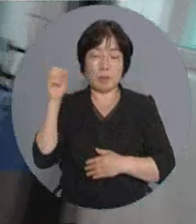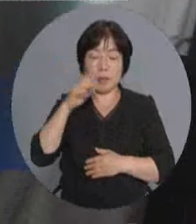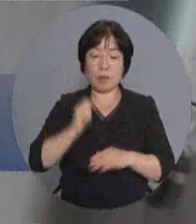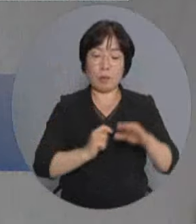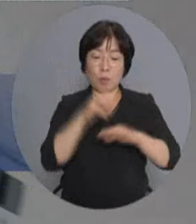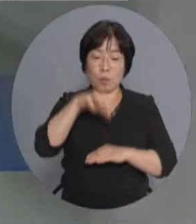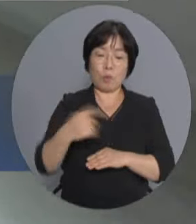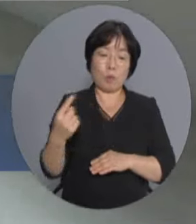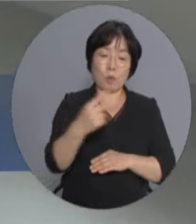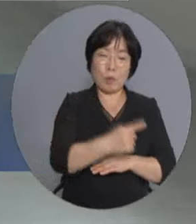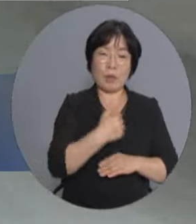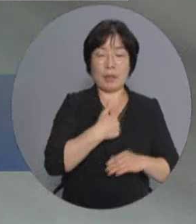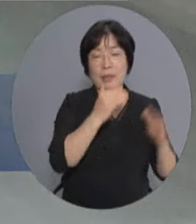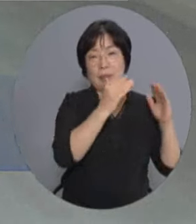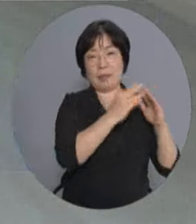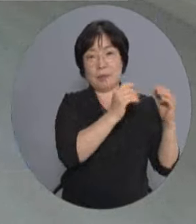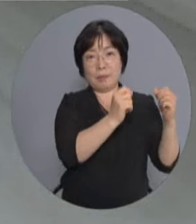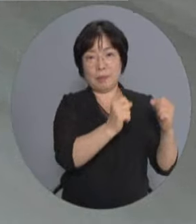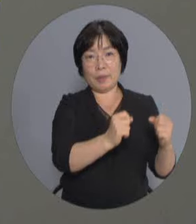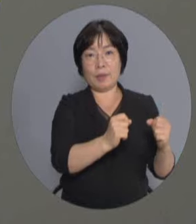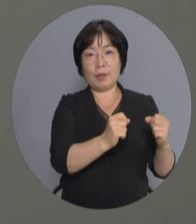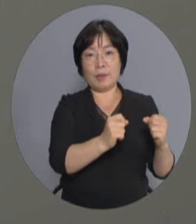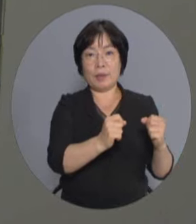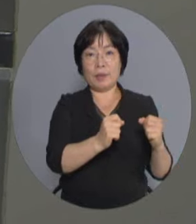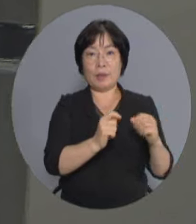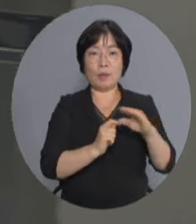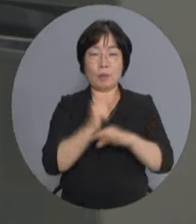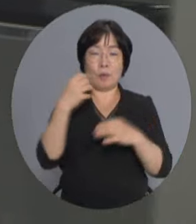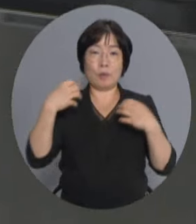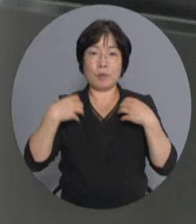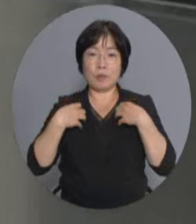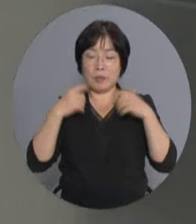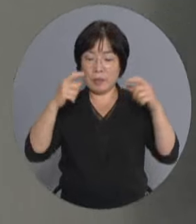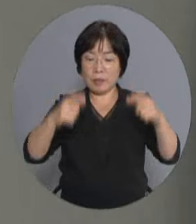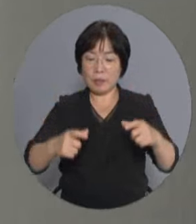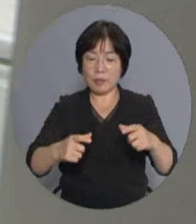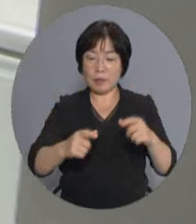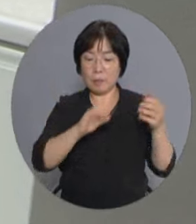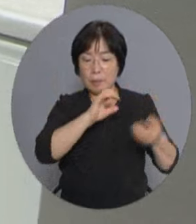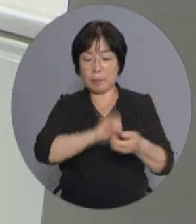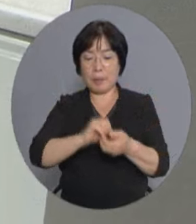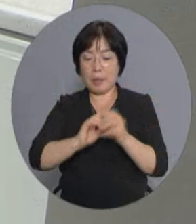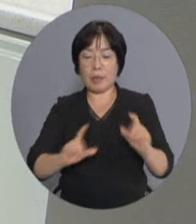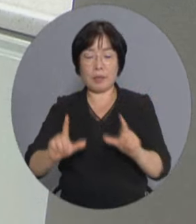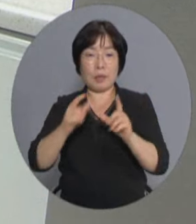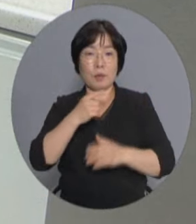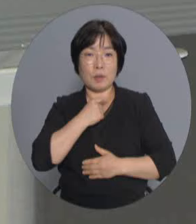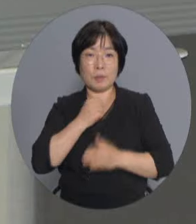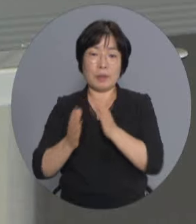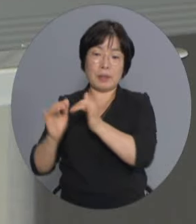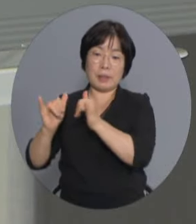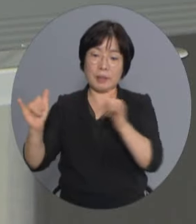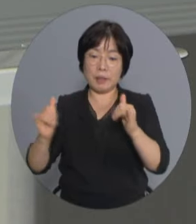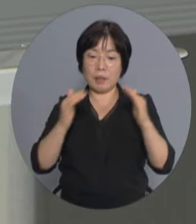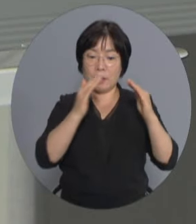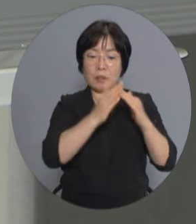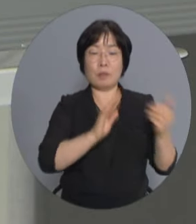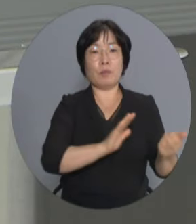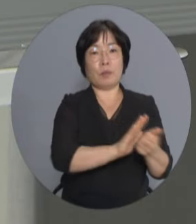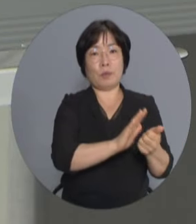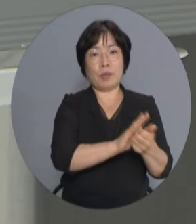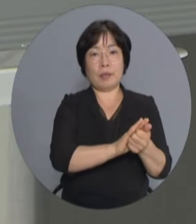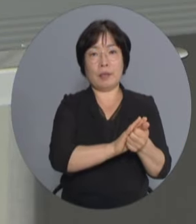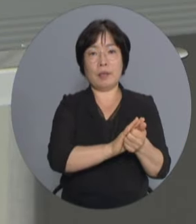고흥에 오면 나를 반겨준 집이 있구나. 고흥군은 지역에 정기적으로 머물고자 하는 도시민에게 거주지를